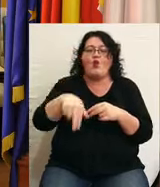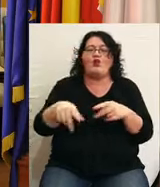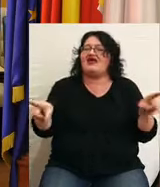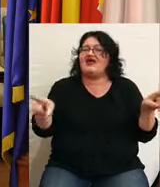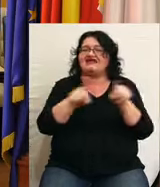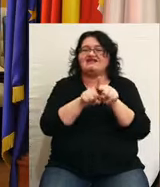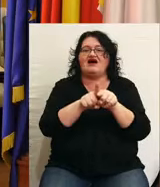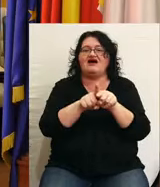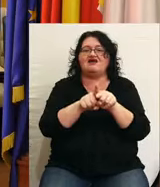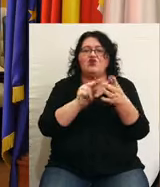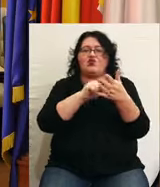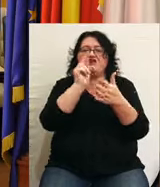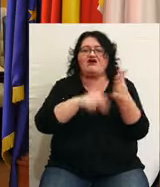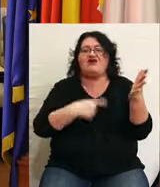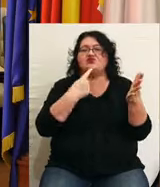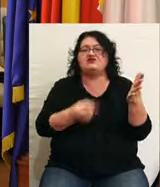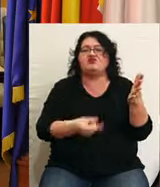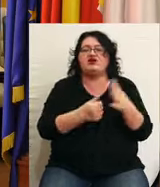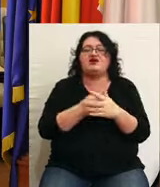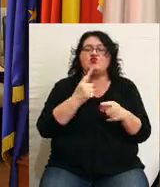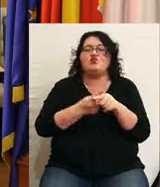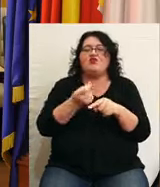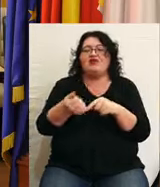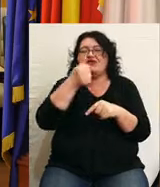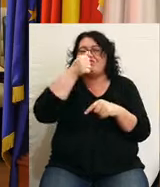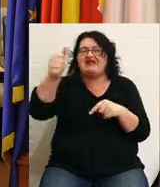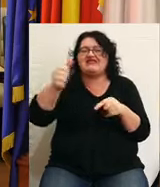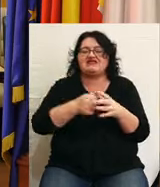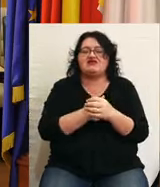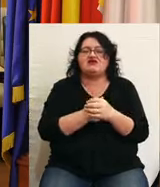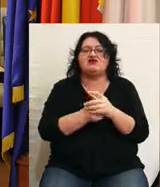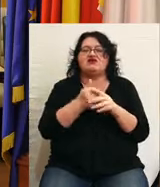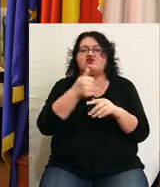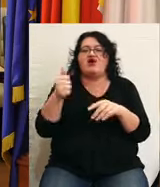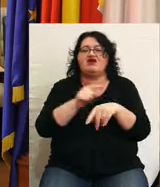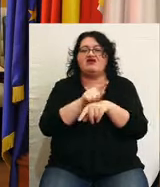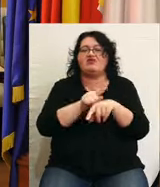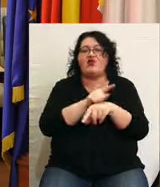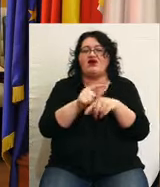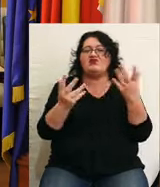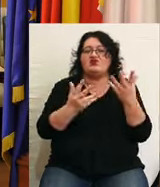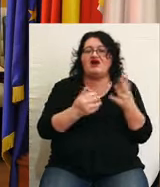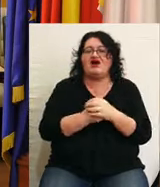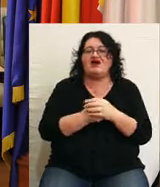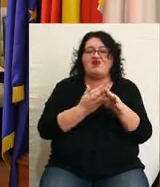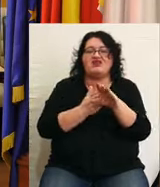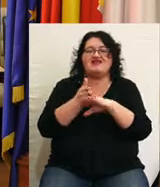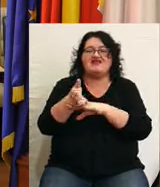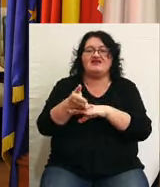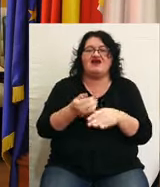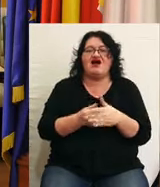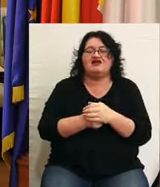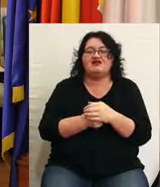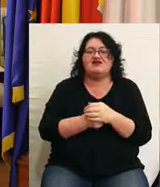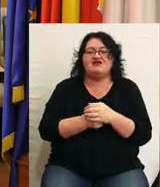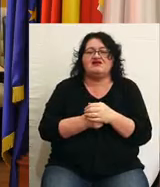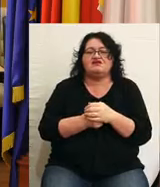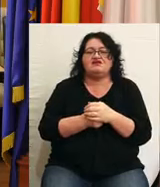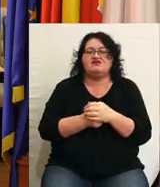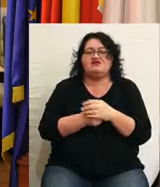exact asta era contractul, cu plată la zi. Doar că în momentul în care am intrat